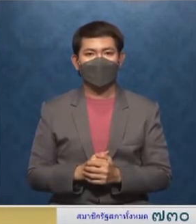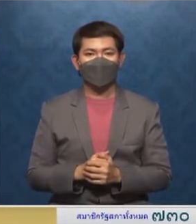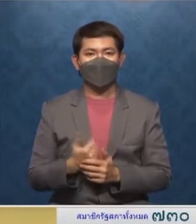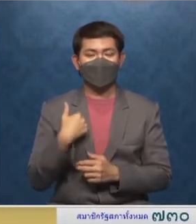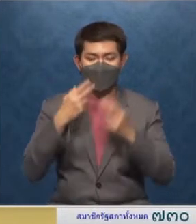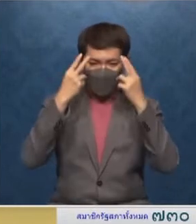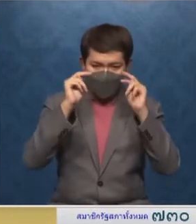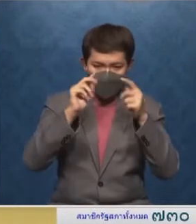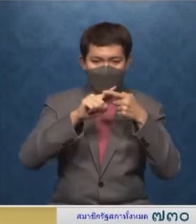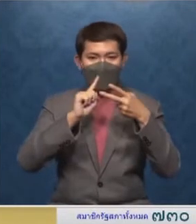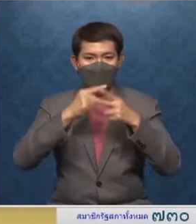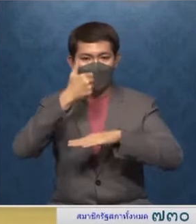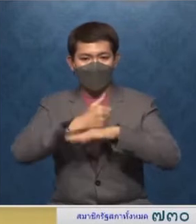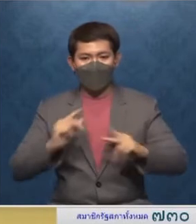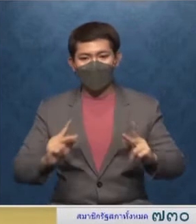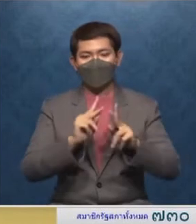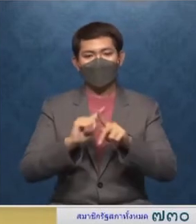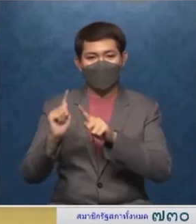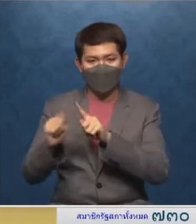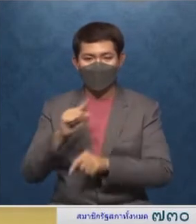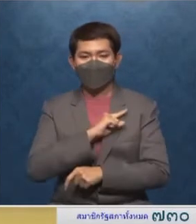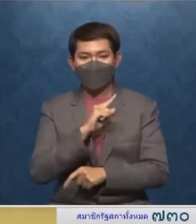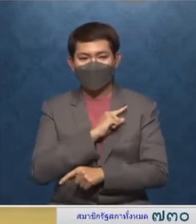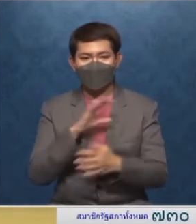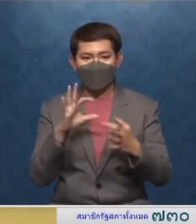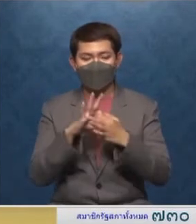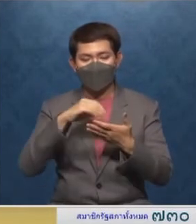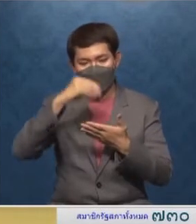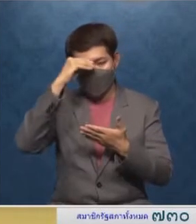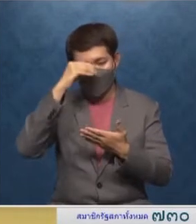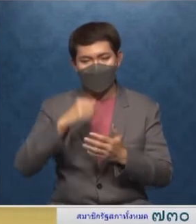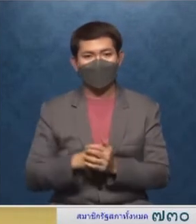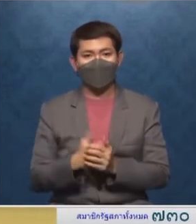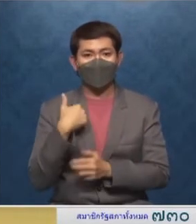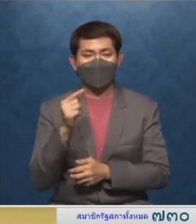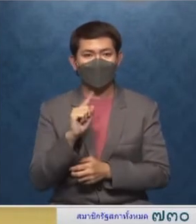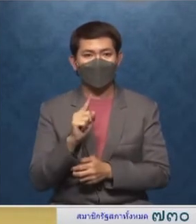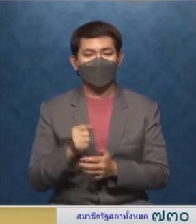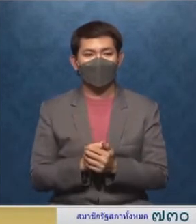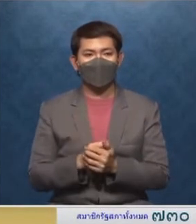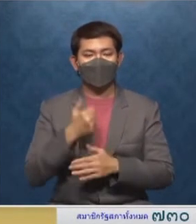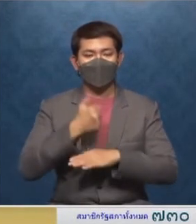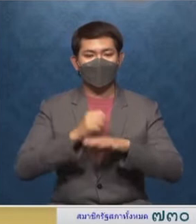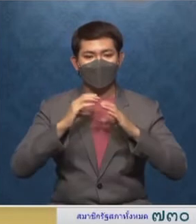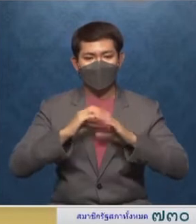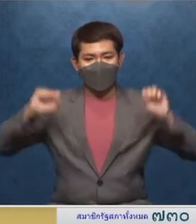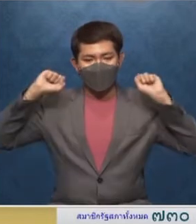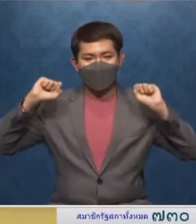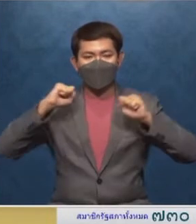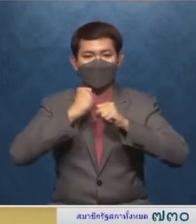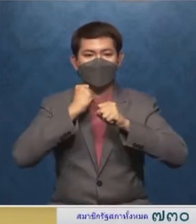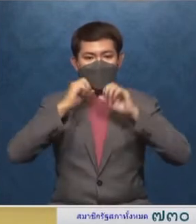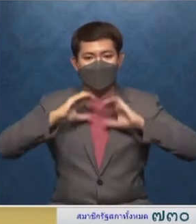ายกแล้วก็ท่านรัฐมนตรีทั้งสองท่านที่เกี่ยวข้องกับการศึกษานอกจากนั้นก็เป็นข้าราชการชั้นสูงระดับปลัดกระทรว